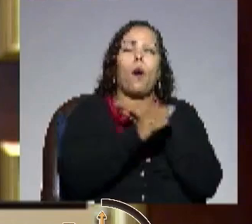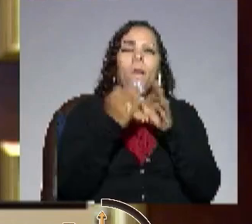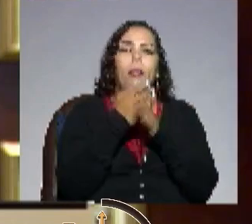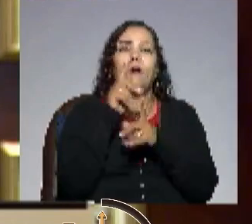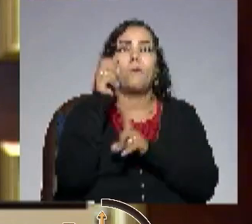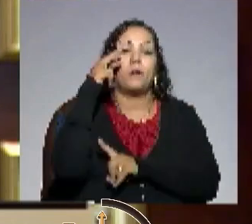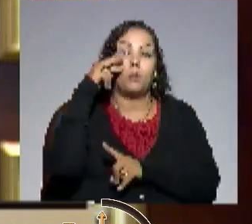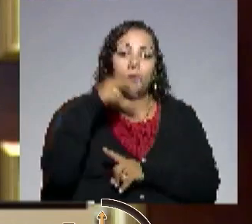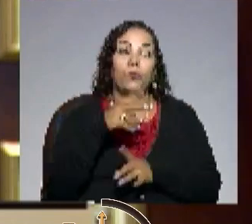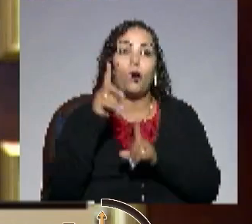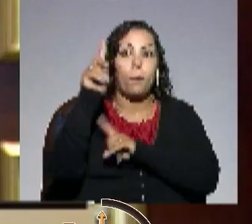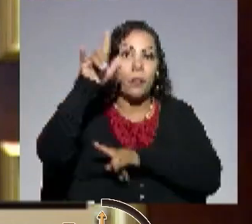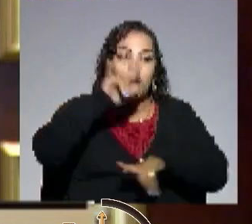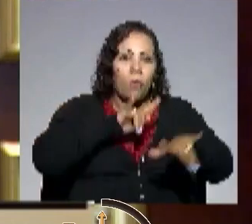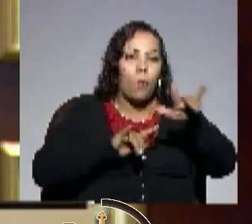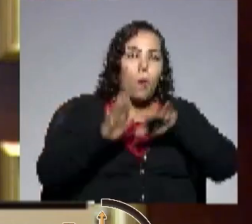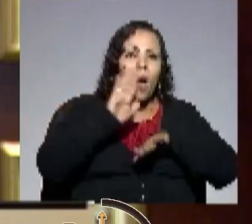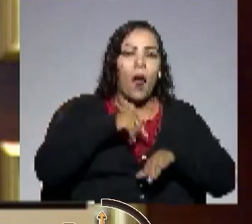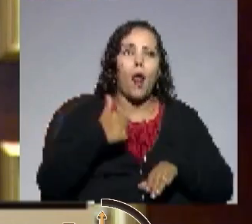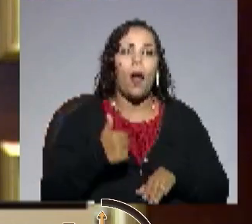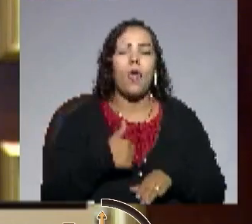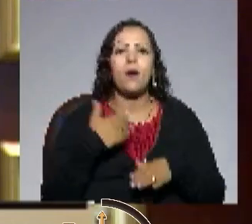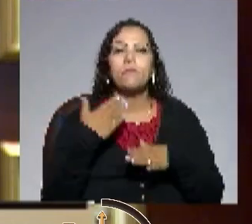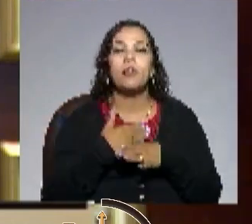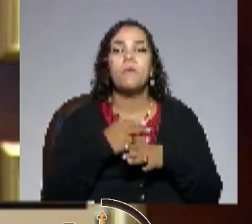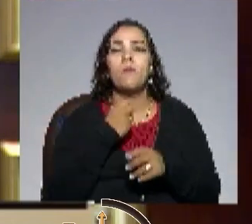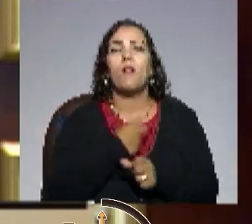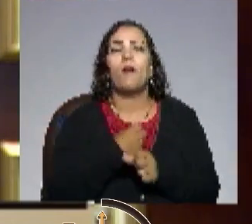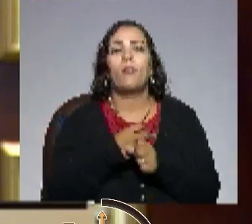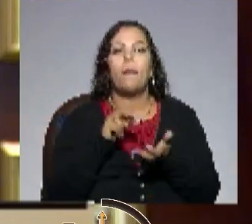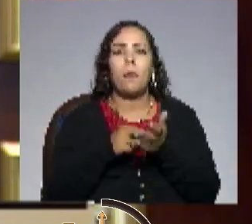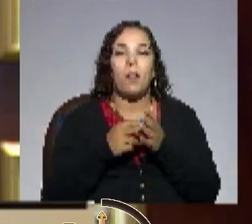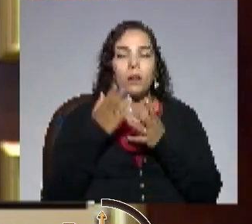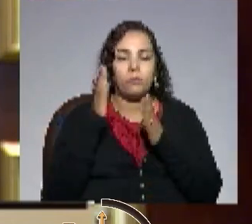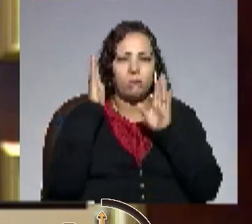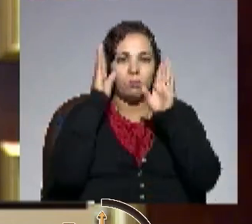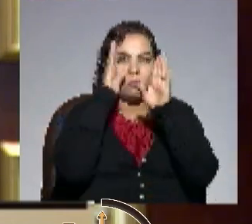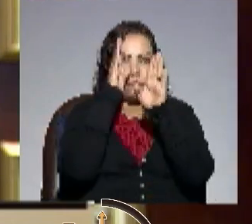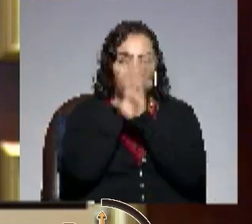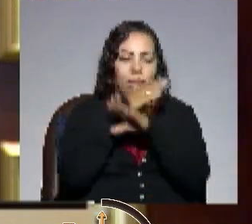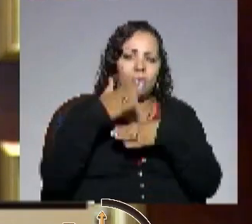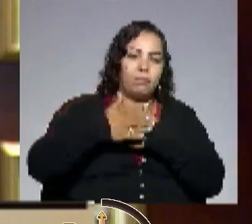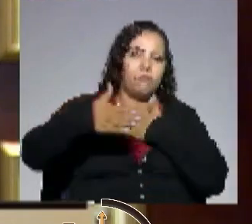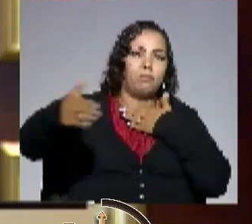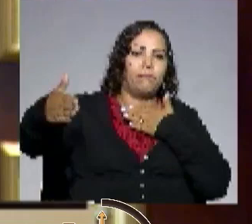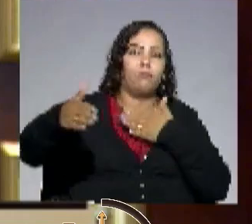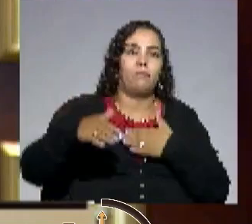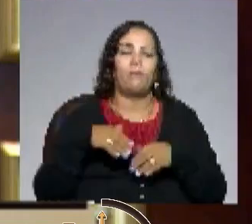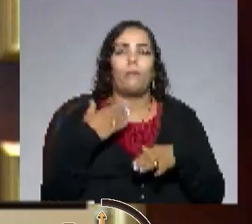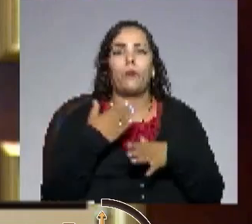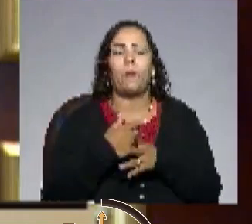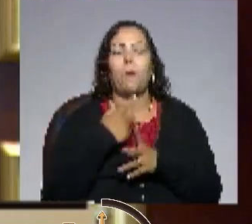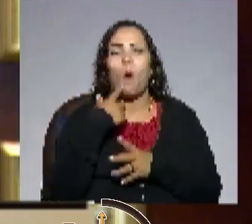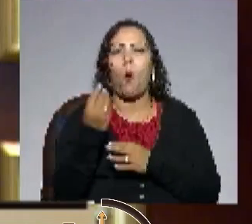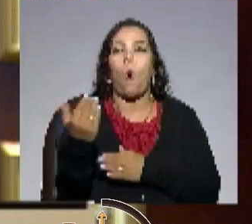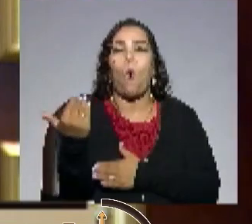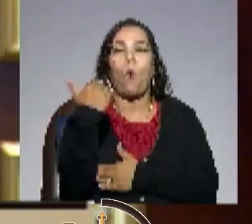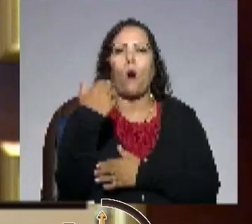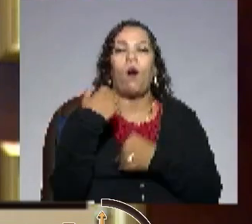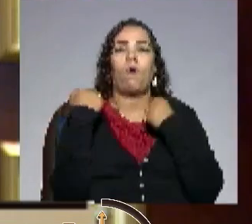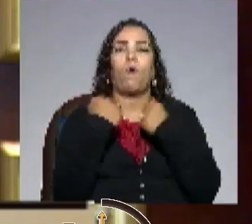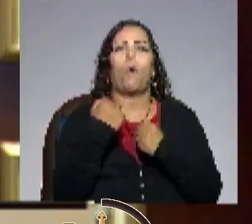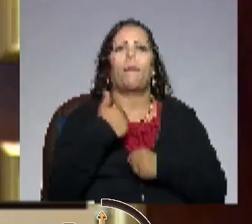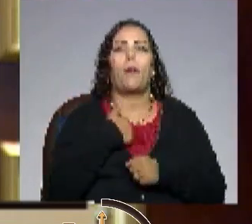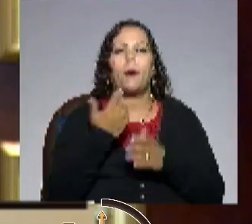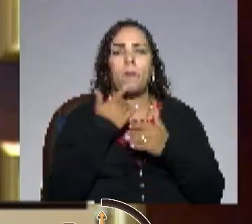بيبقى بيدور عليا لكن انا بسبب الخطيه بعزل نفسي عن ربنا بعزل نفسي عن مصدر القوه بتاعتي ما